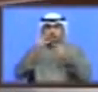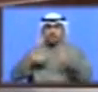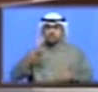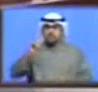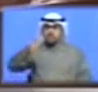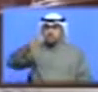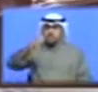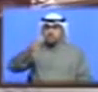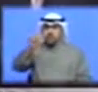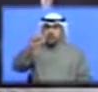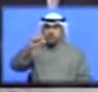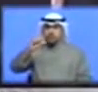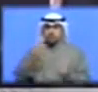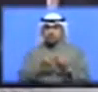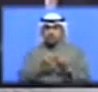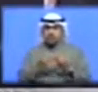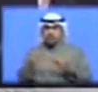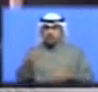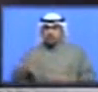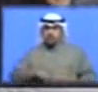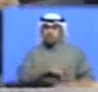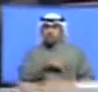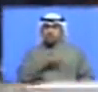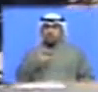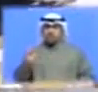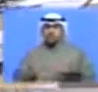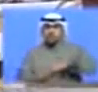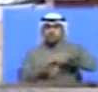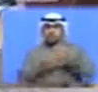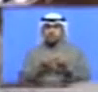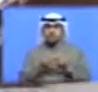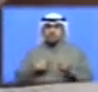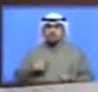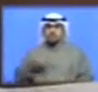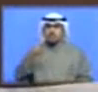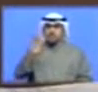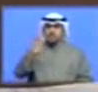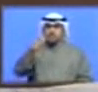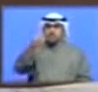ماريو مارسل ومدير مكتب البنك الدولي في الكويت دكتور بسام رمضان.